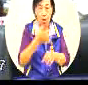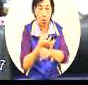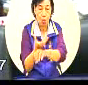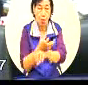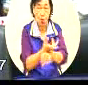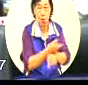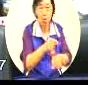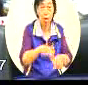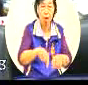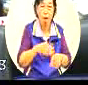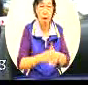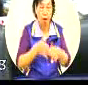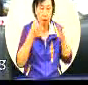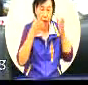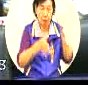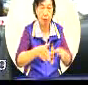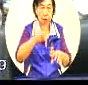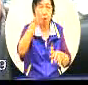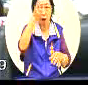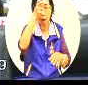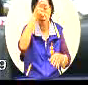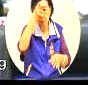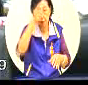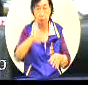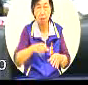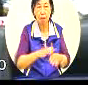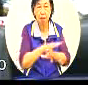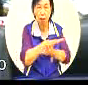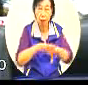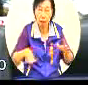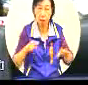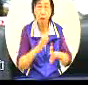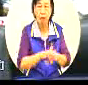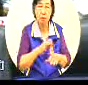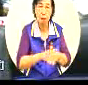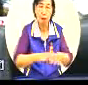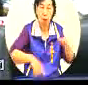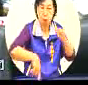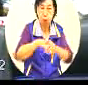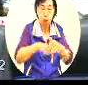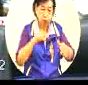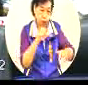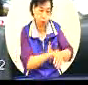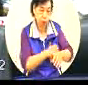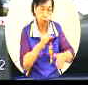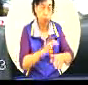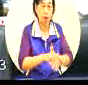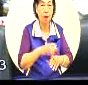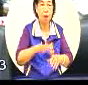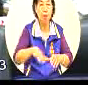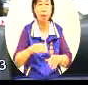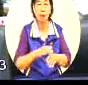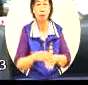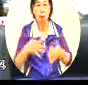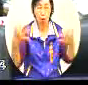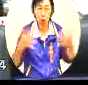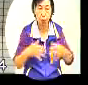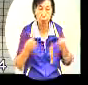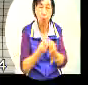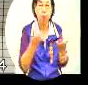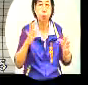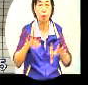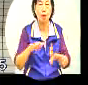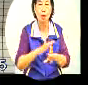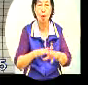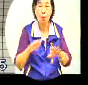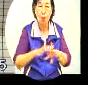的安全并且在打击犯罪来讲也是一个非常值得人家担忧的。我希望市长能够多多的支持我们所谓的教育